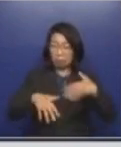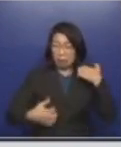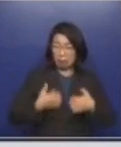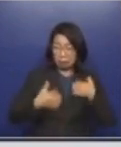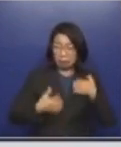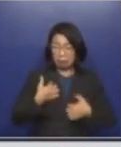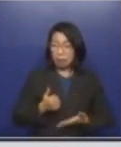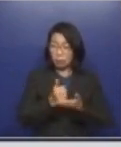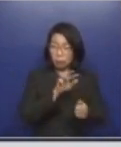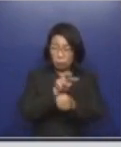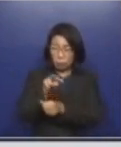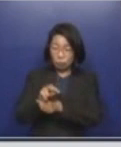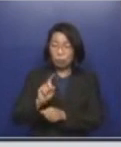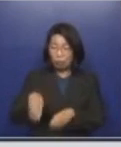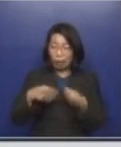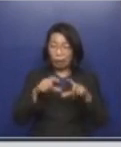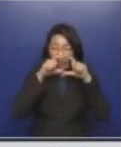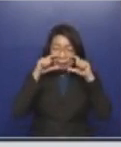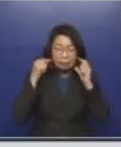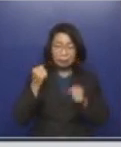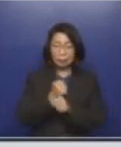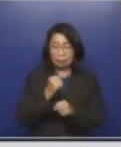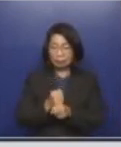อนใส่หน้ากากกันหาเช้ากิน